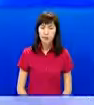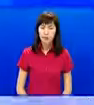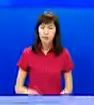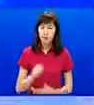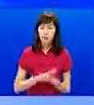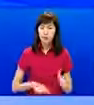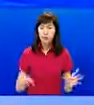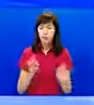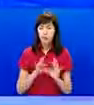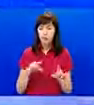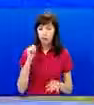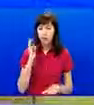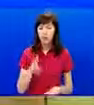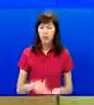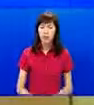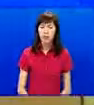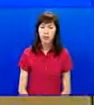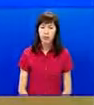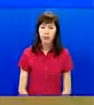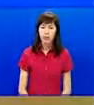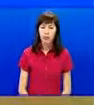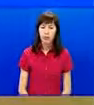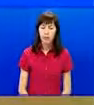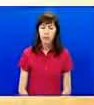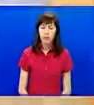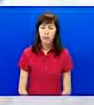А мы продолжаем нашу информационную программу. Далее вы узнаете.